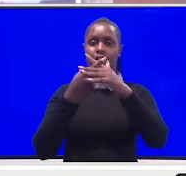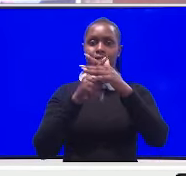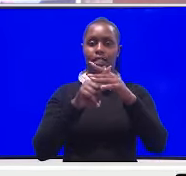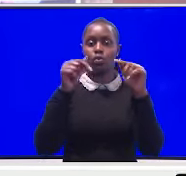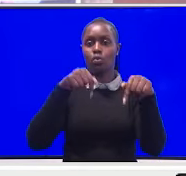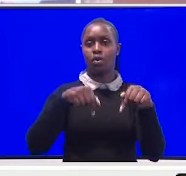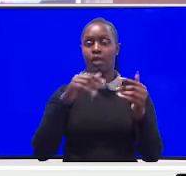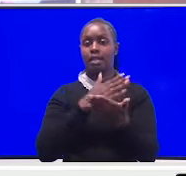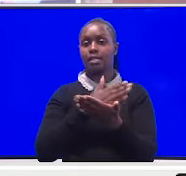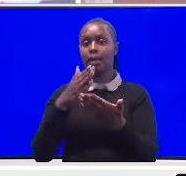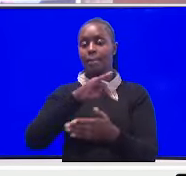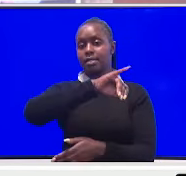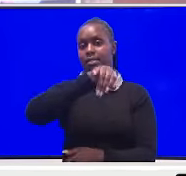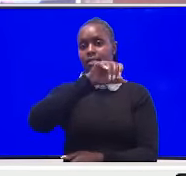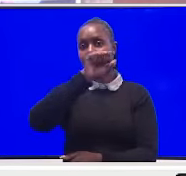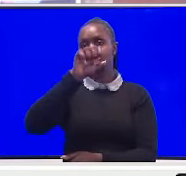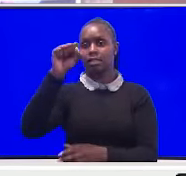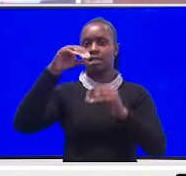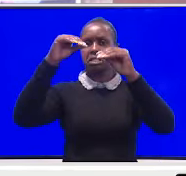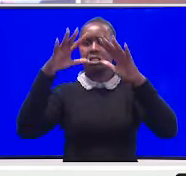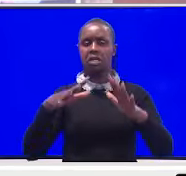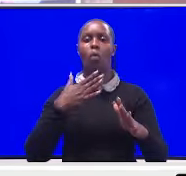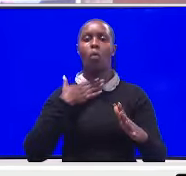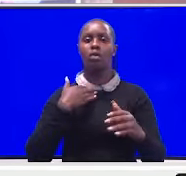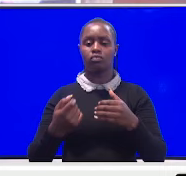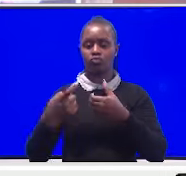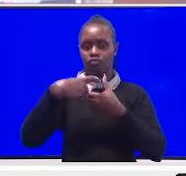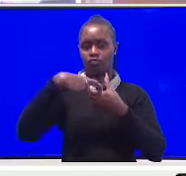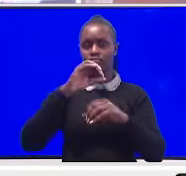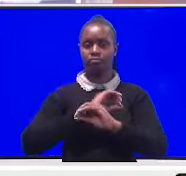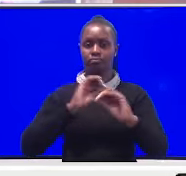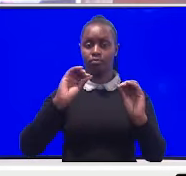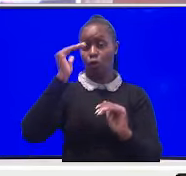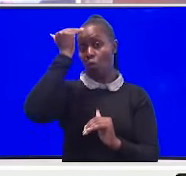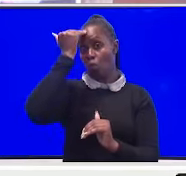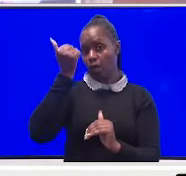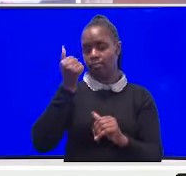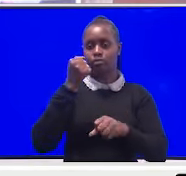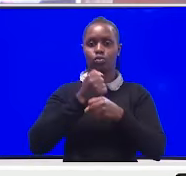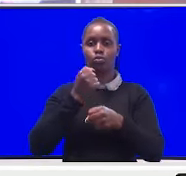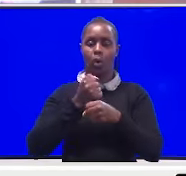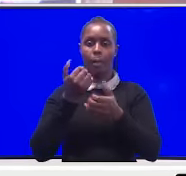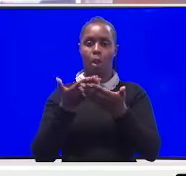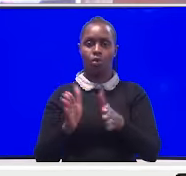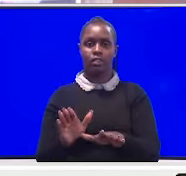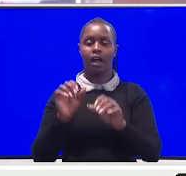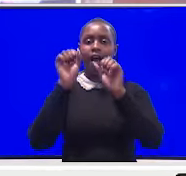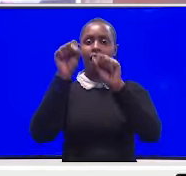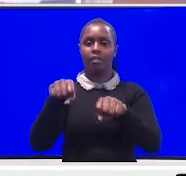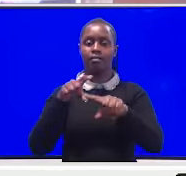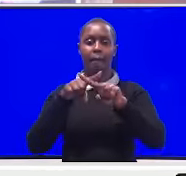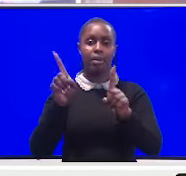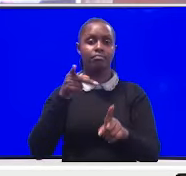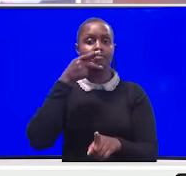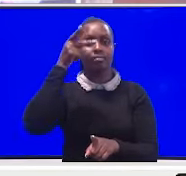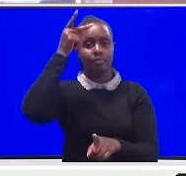JSS wanahofia kujiunga na mgomo huo kwani watapoteza kazi zao. Aidha, wazazi kwa wanafunzi